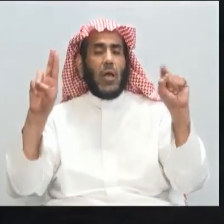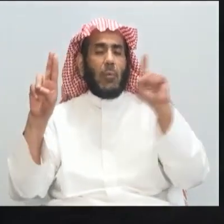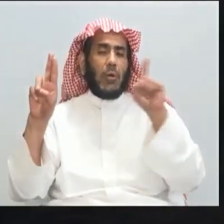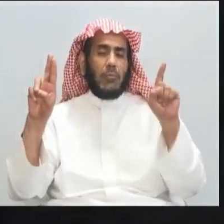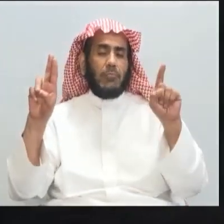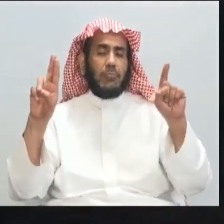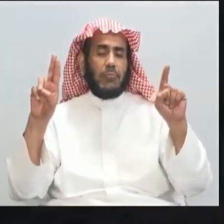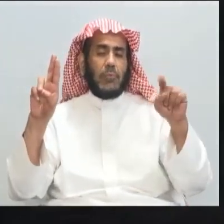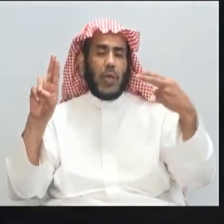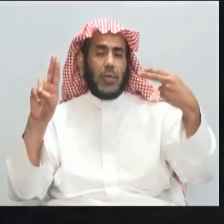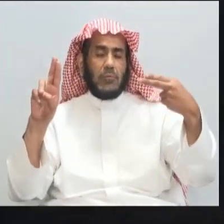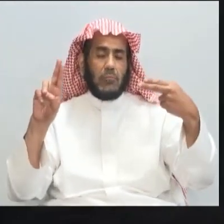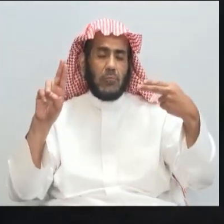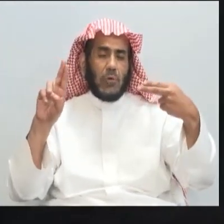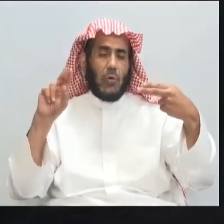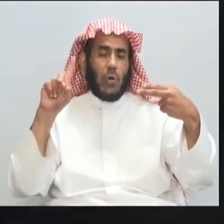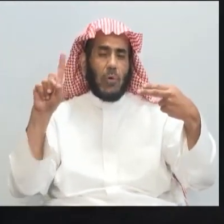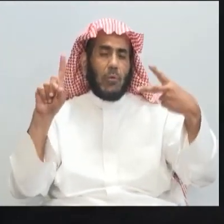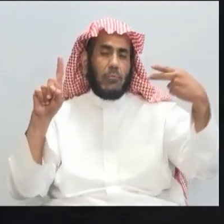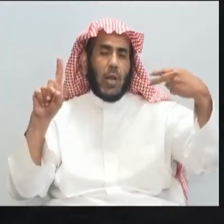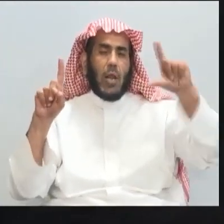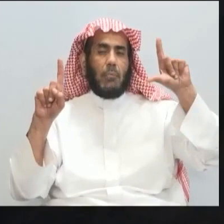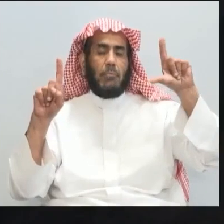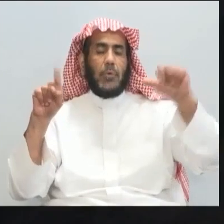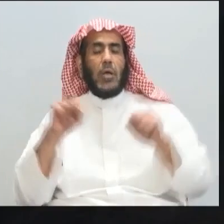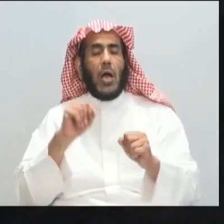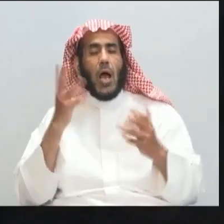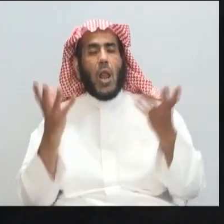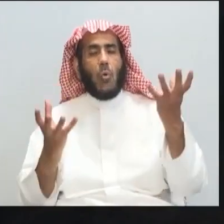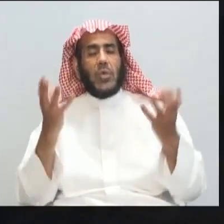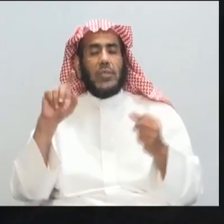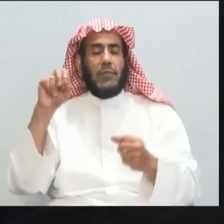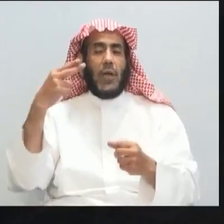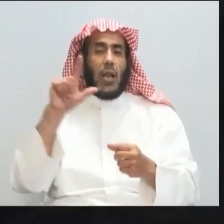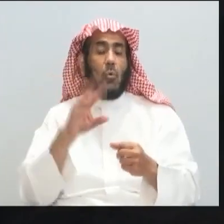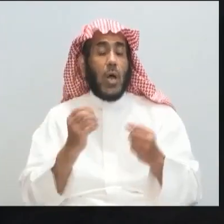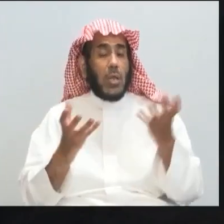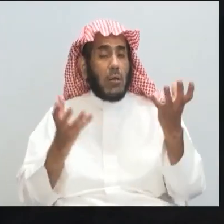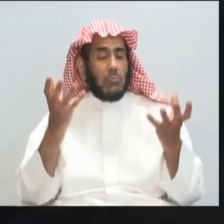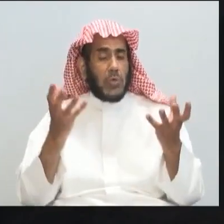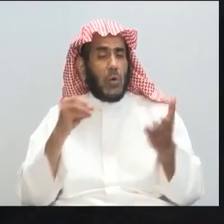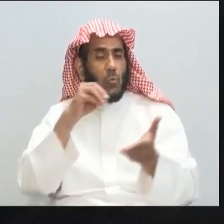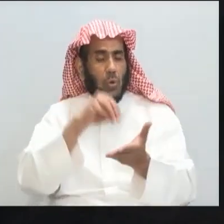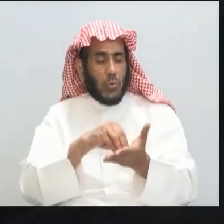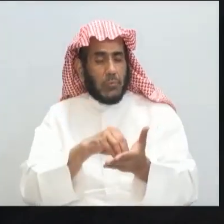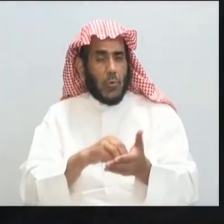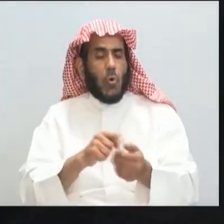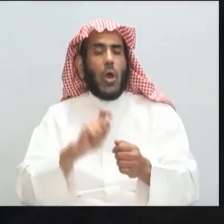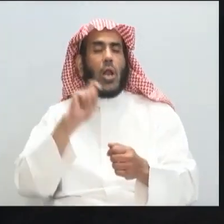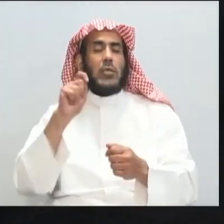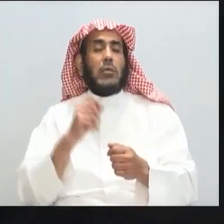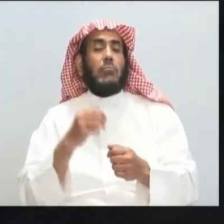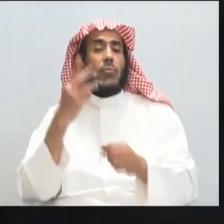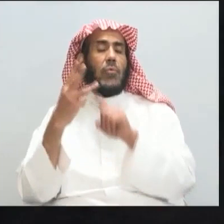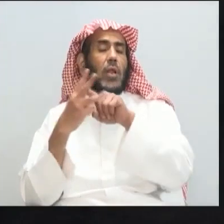تقابلها العين والباء تقابلها اللام على وزن فعل فهذا الميزان الذي وضعوه هو الاصل